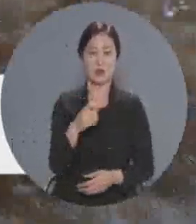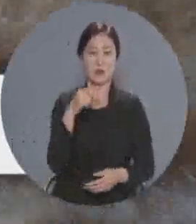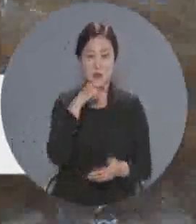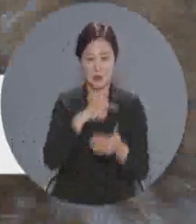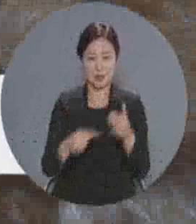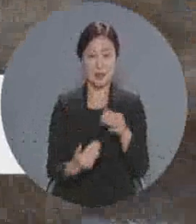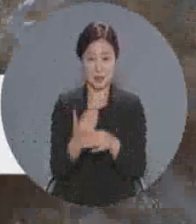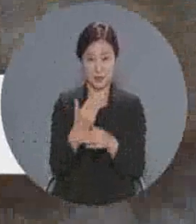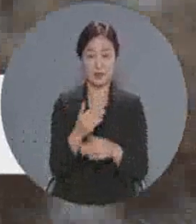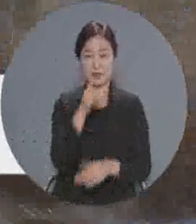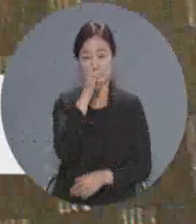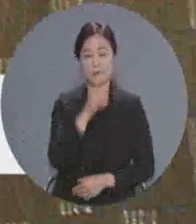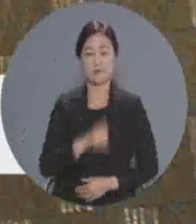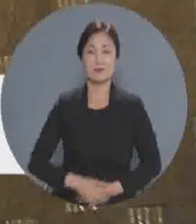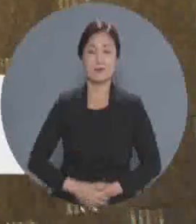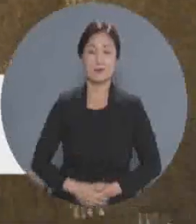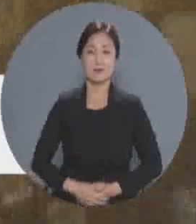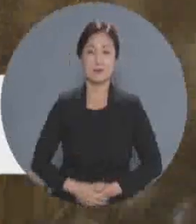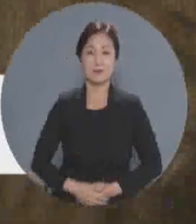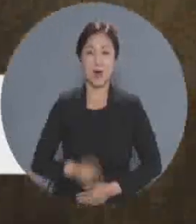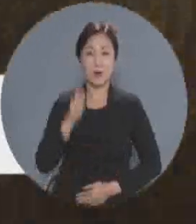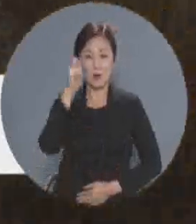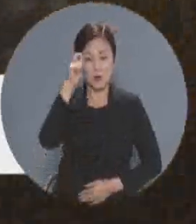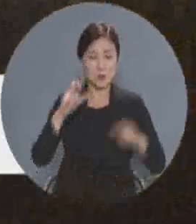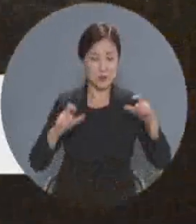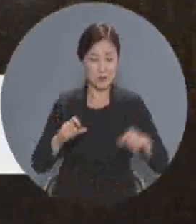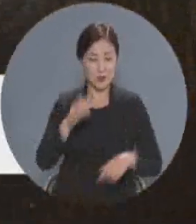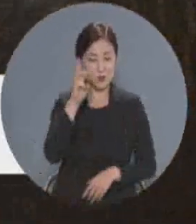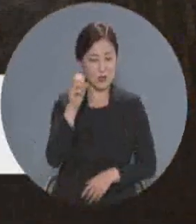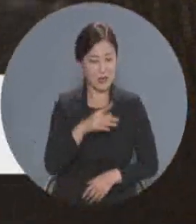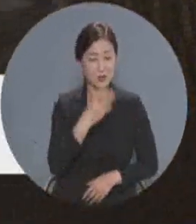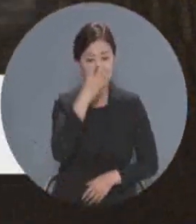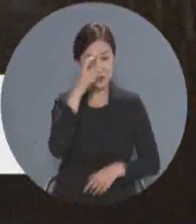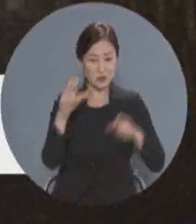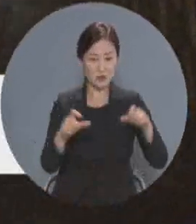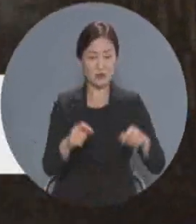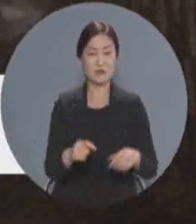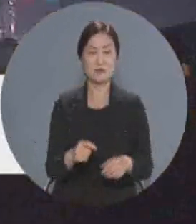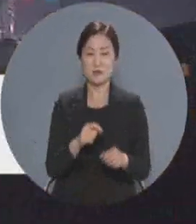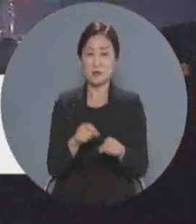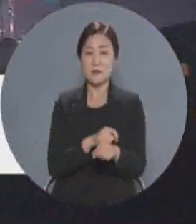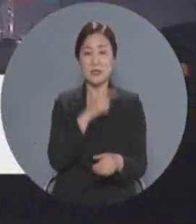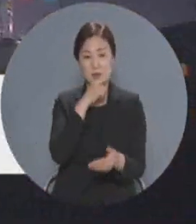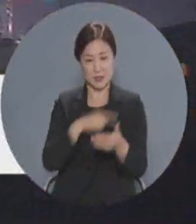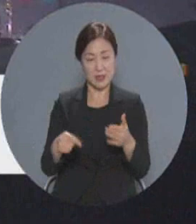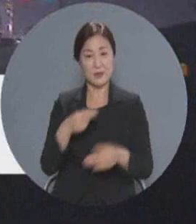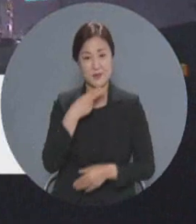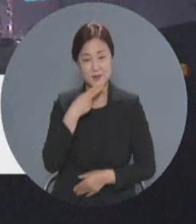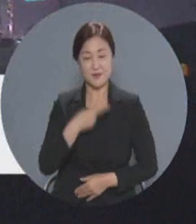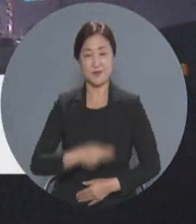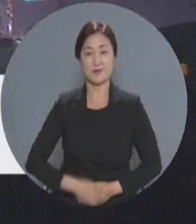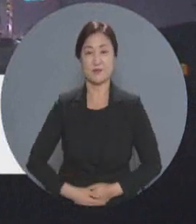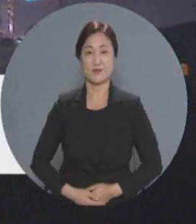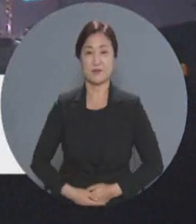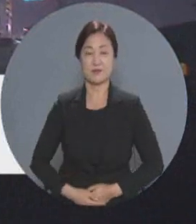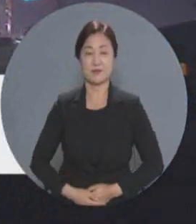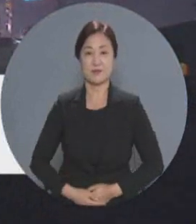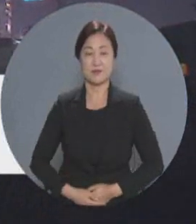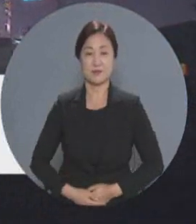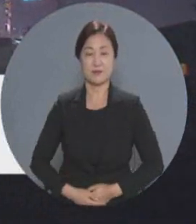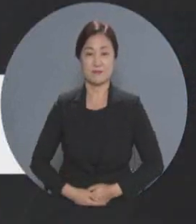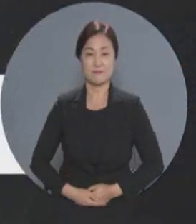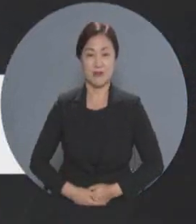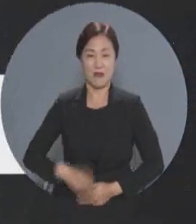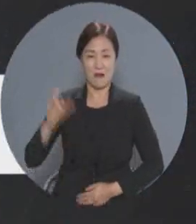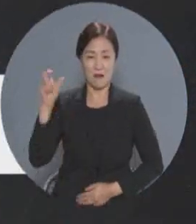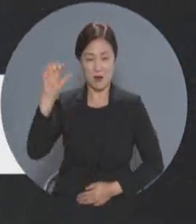신고가 접수됐습니다. 고흥이나 광양, 순천에서는 별다른 피해 신고가 접수되지 않았습니다. 한편